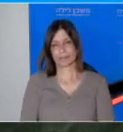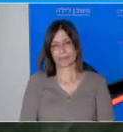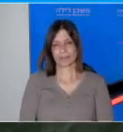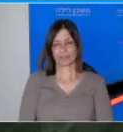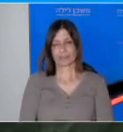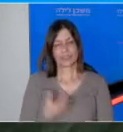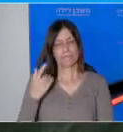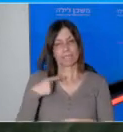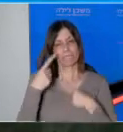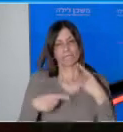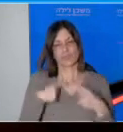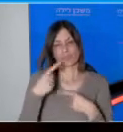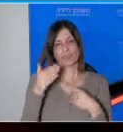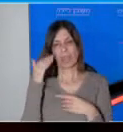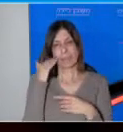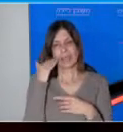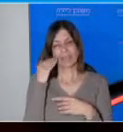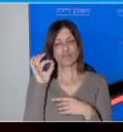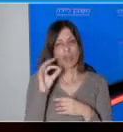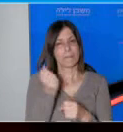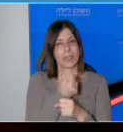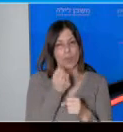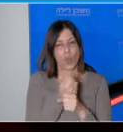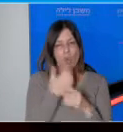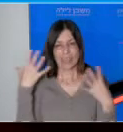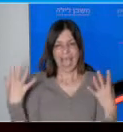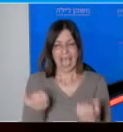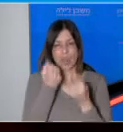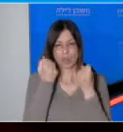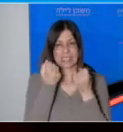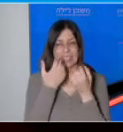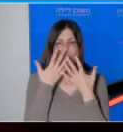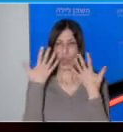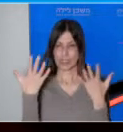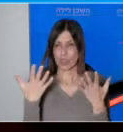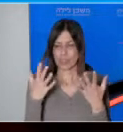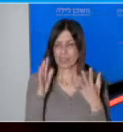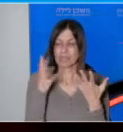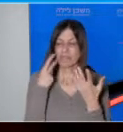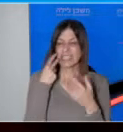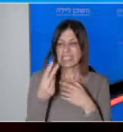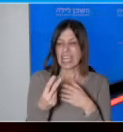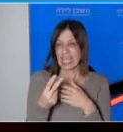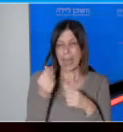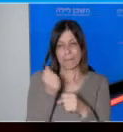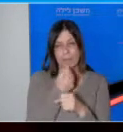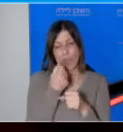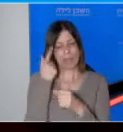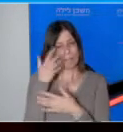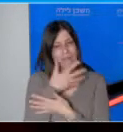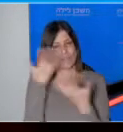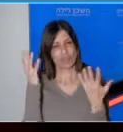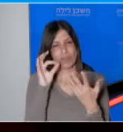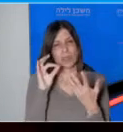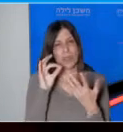לפי המסורת האמריקנית של פעולות החילוץ הנועזות. אגב, אם נסתכל על הפעולה המפורסמת של